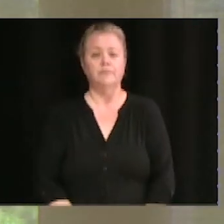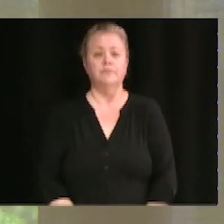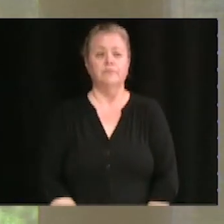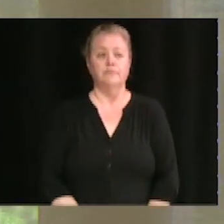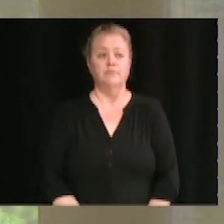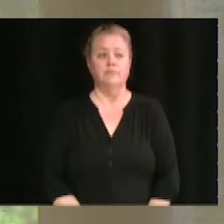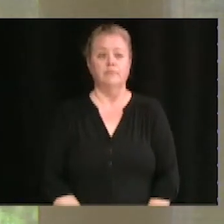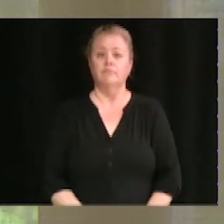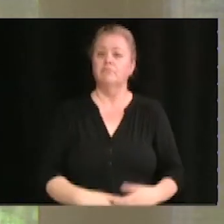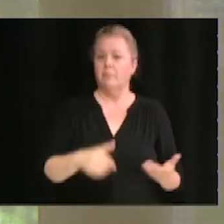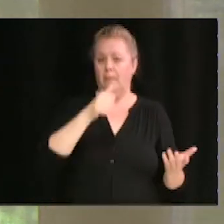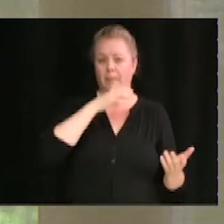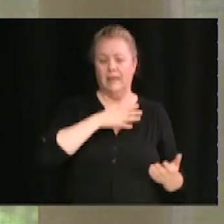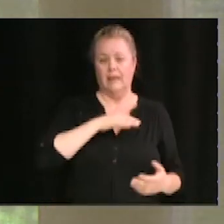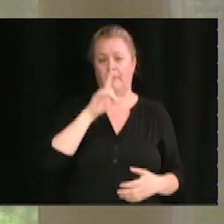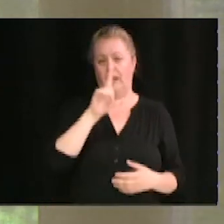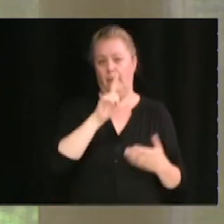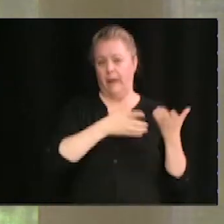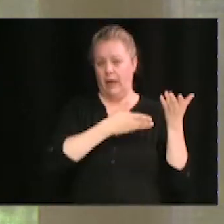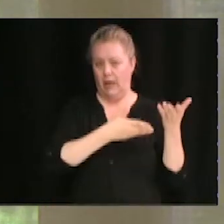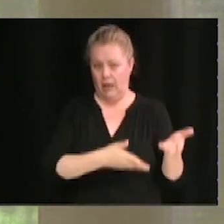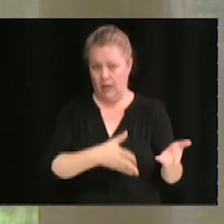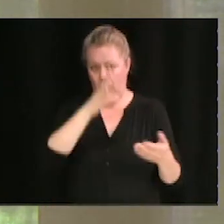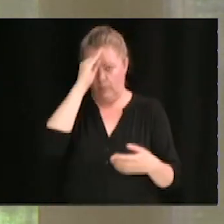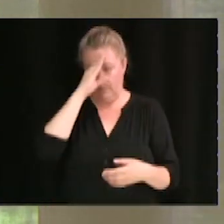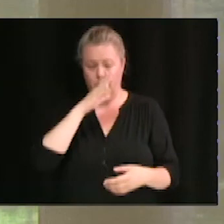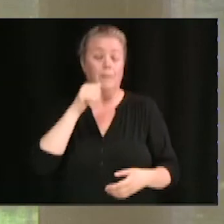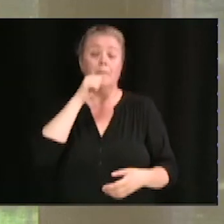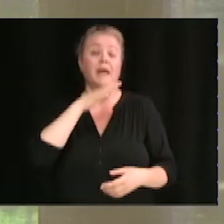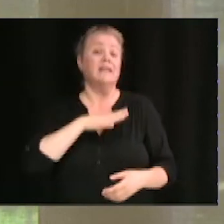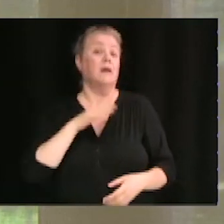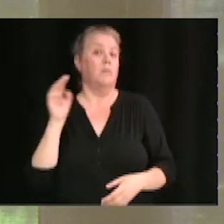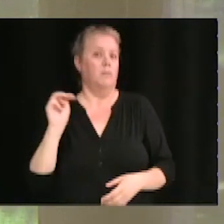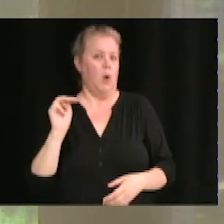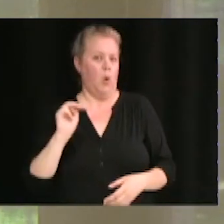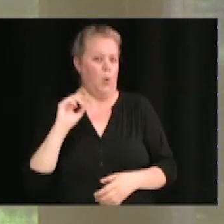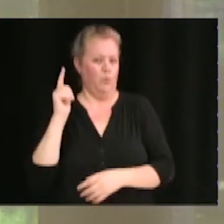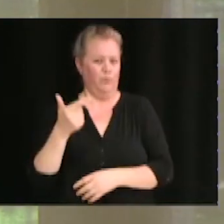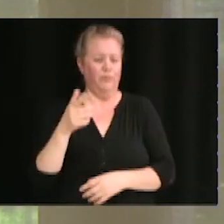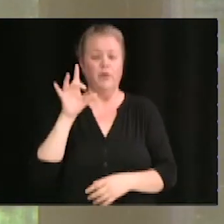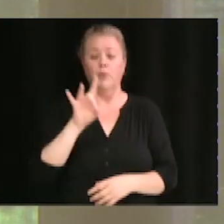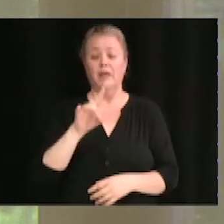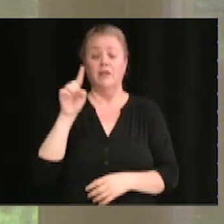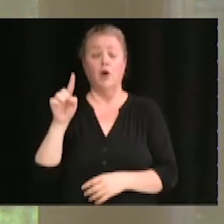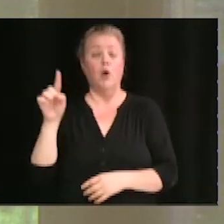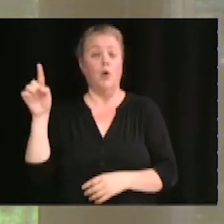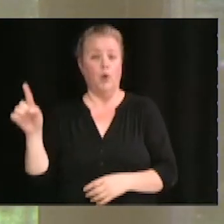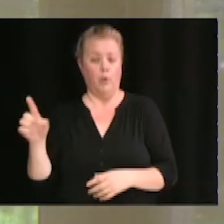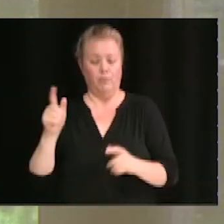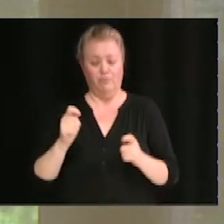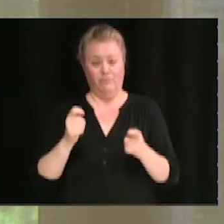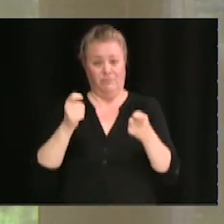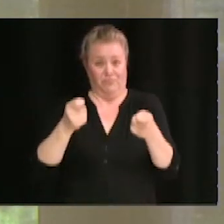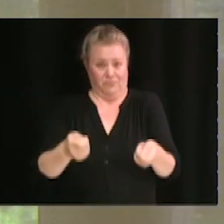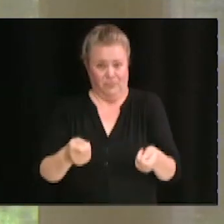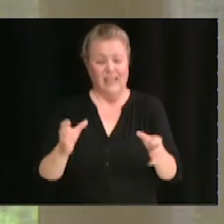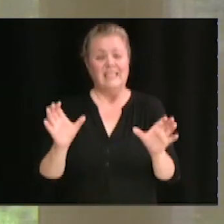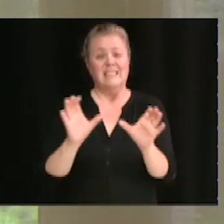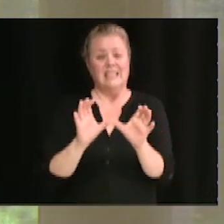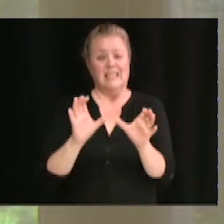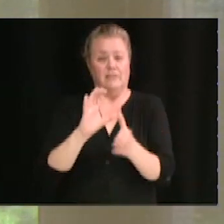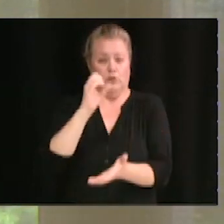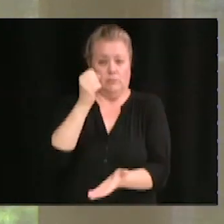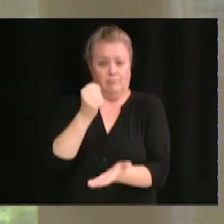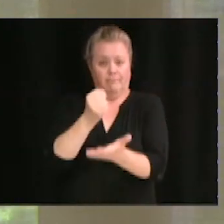Mme Lambert et Mme Moreau. 8.1.1. Dépôt du certificat d'enregistrement de l